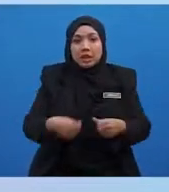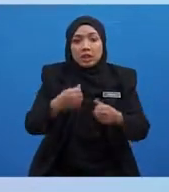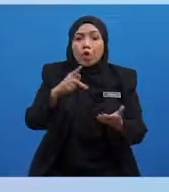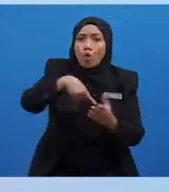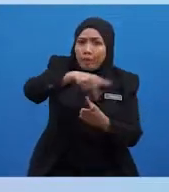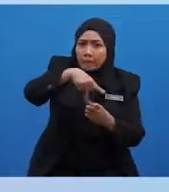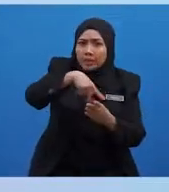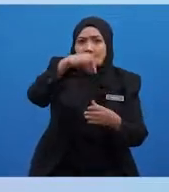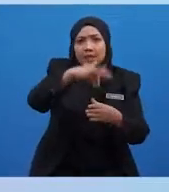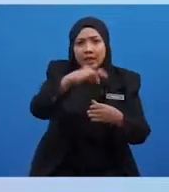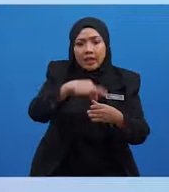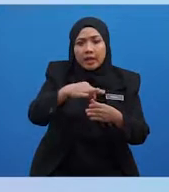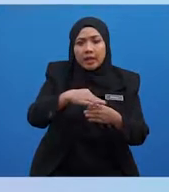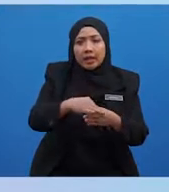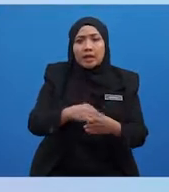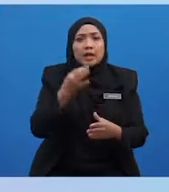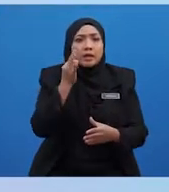garam, susu dan gula.